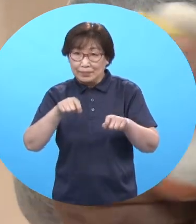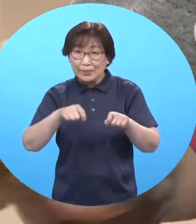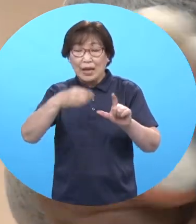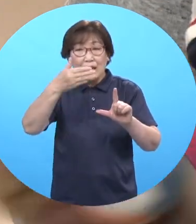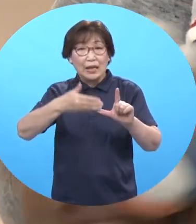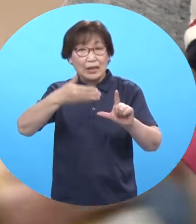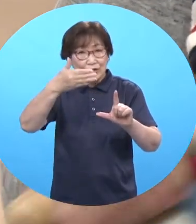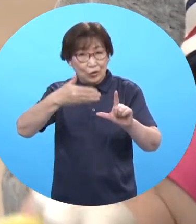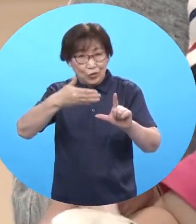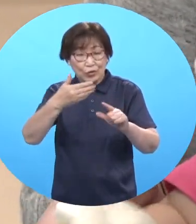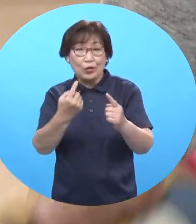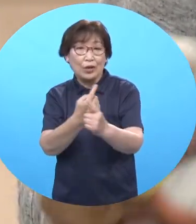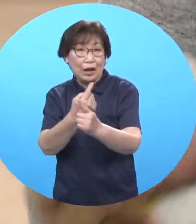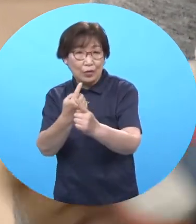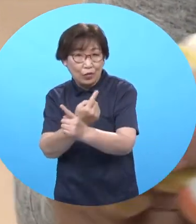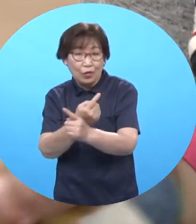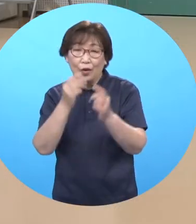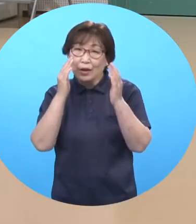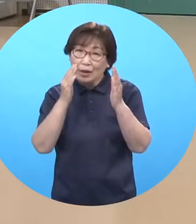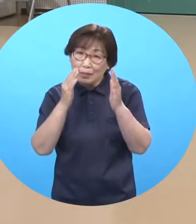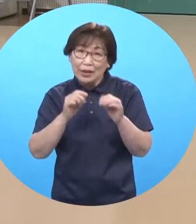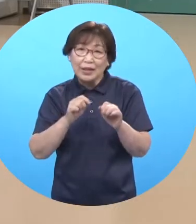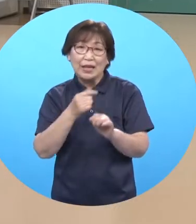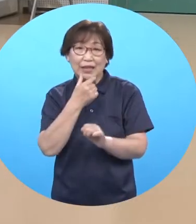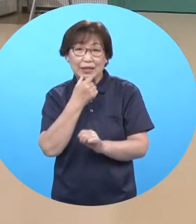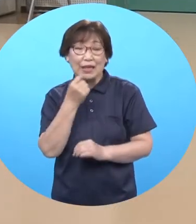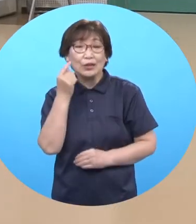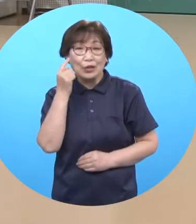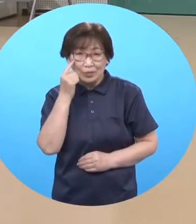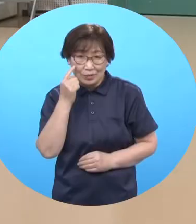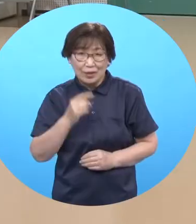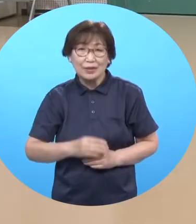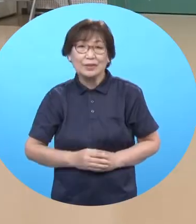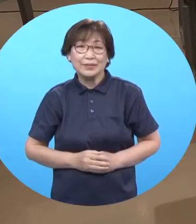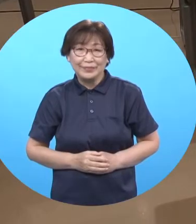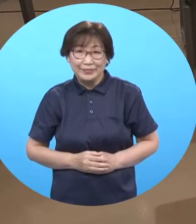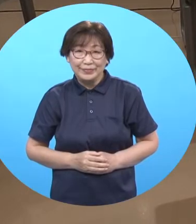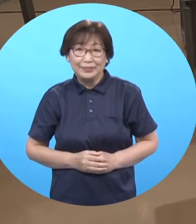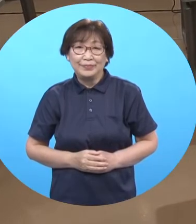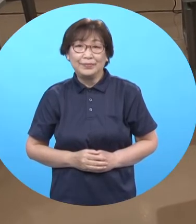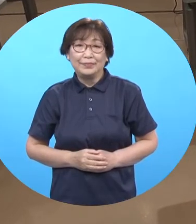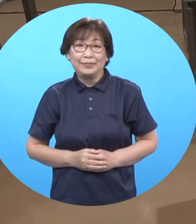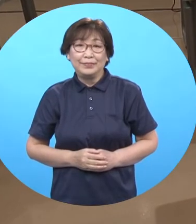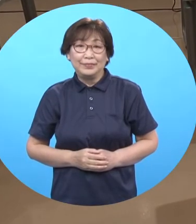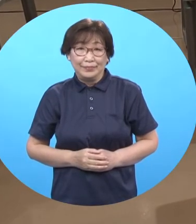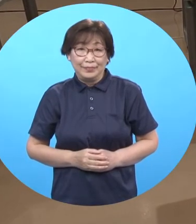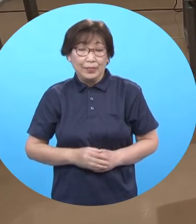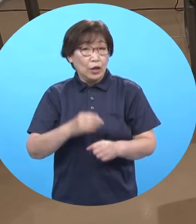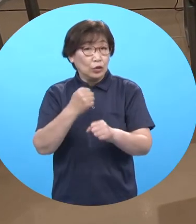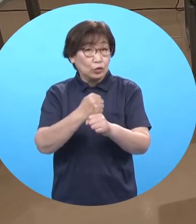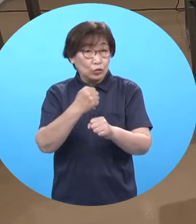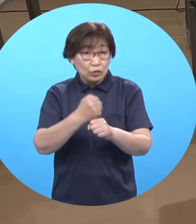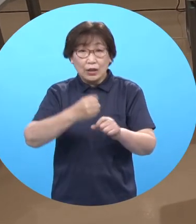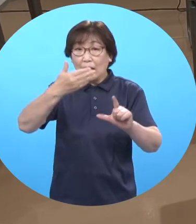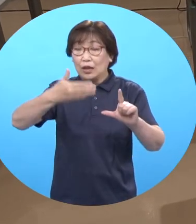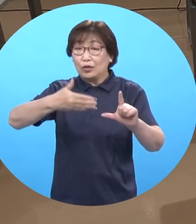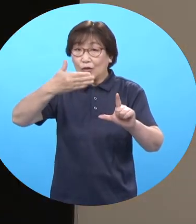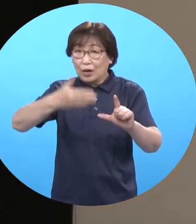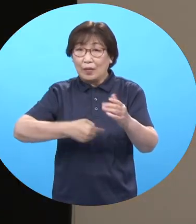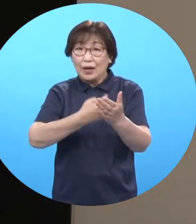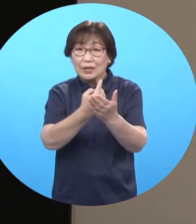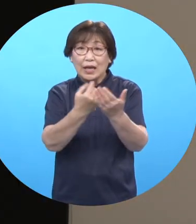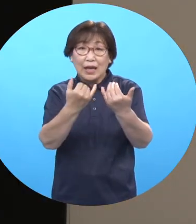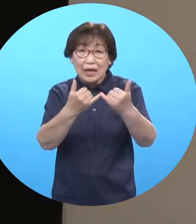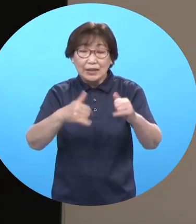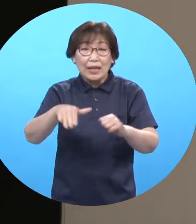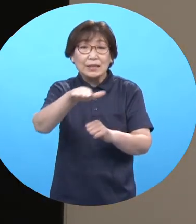んかその画像の加工とかを頑張ってやっていきたいかなと思います。 作った動画は参加者全